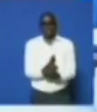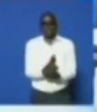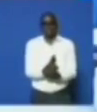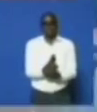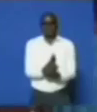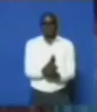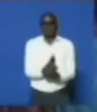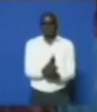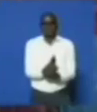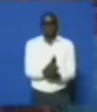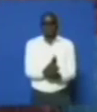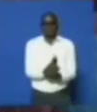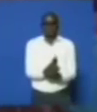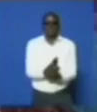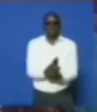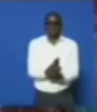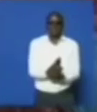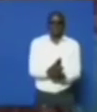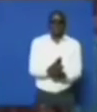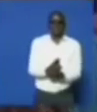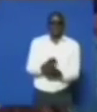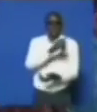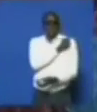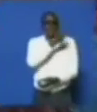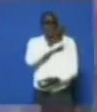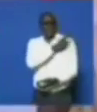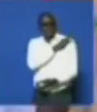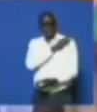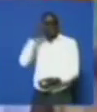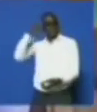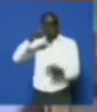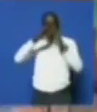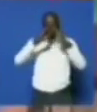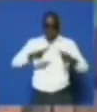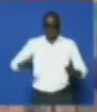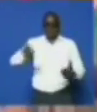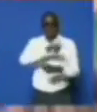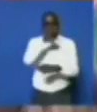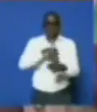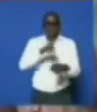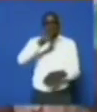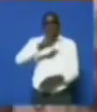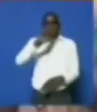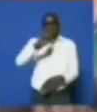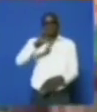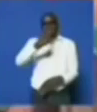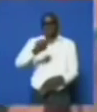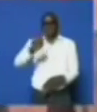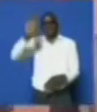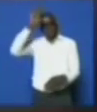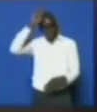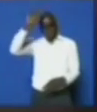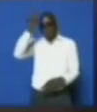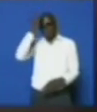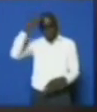lampadaires alpha barry sur le site de réfugiés maliens de mme ndao le ministre des affaires étrangères